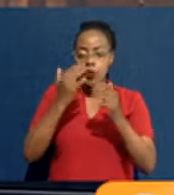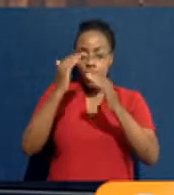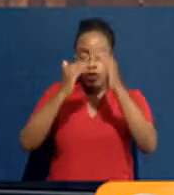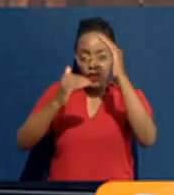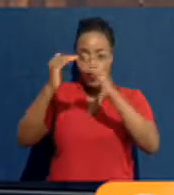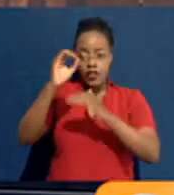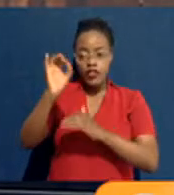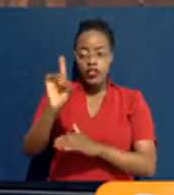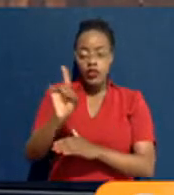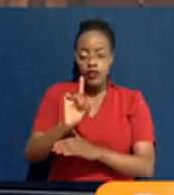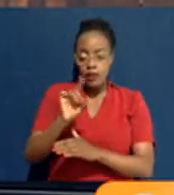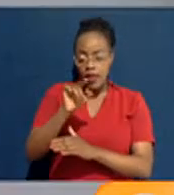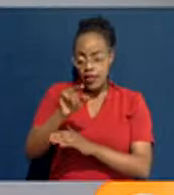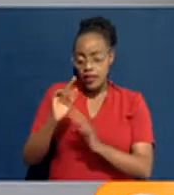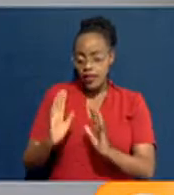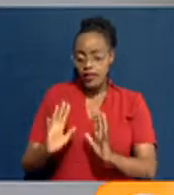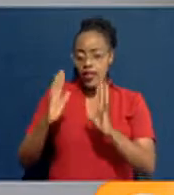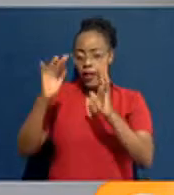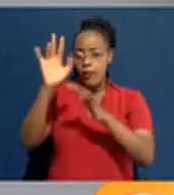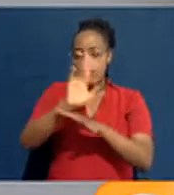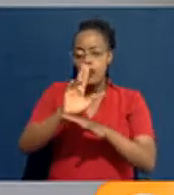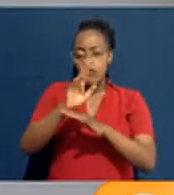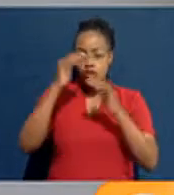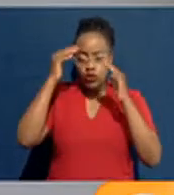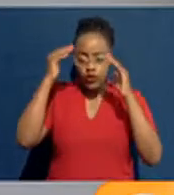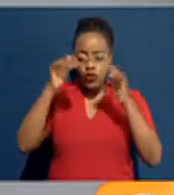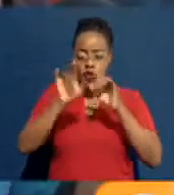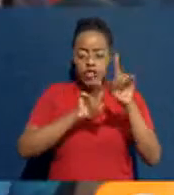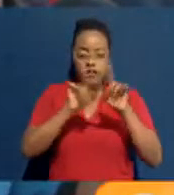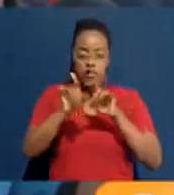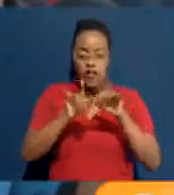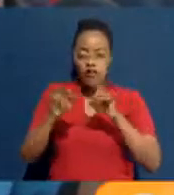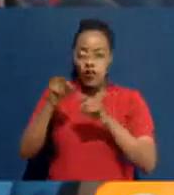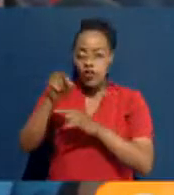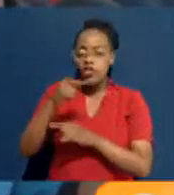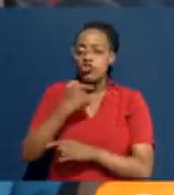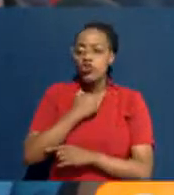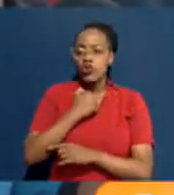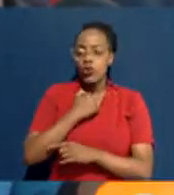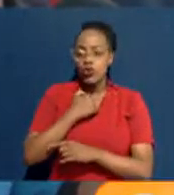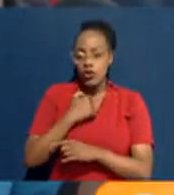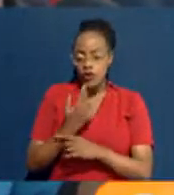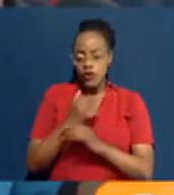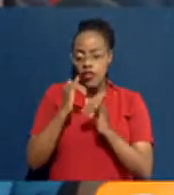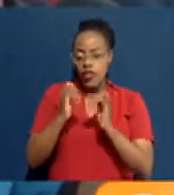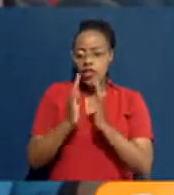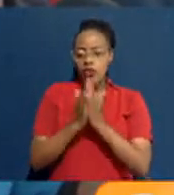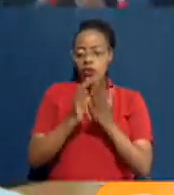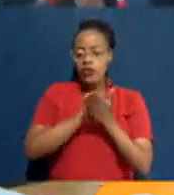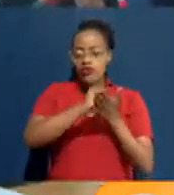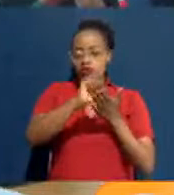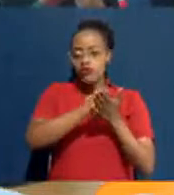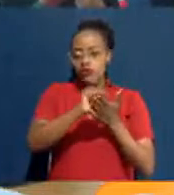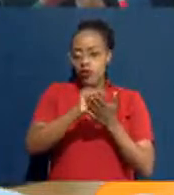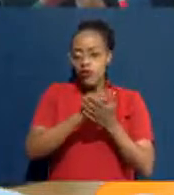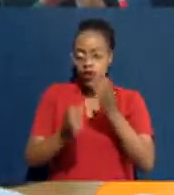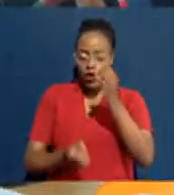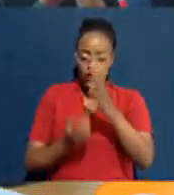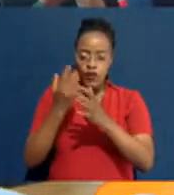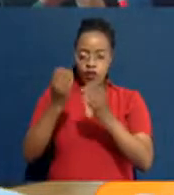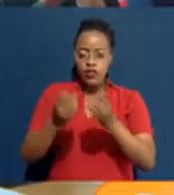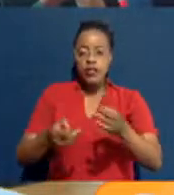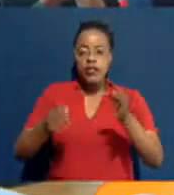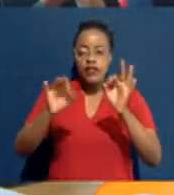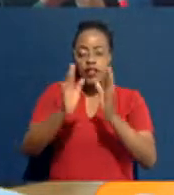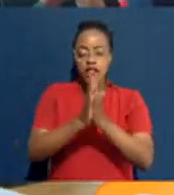Nairobi. Hafla ya maadhimisho imetumika kuangazia safari ya muungano huo kwa kitabu kipya kilichochapishwa kikizinduliwa rasmi. Kitabu